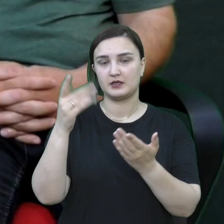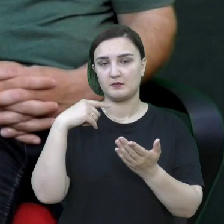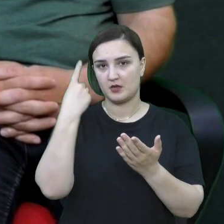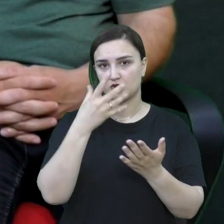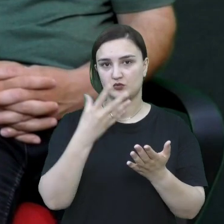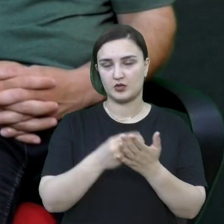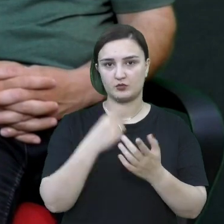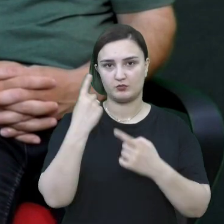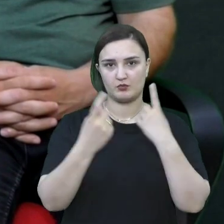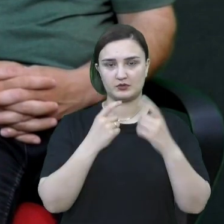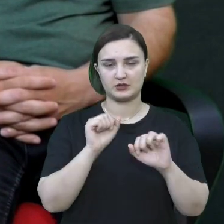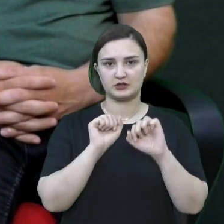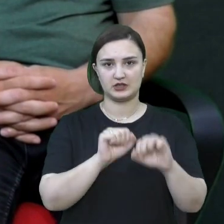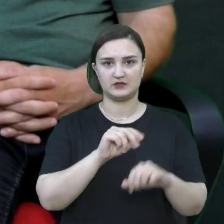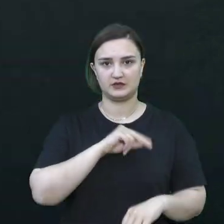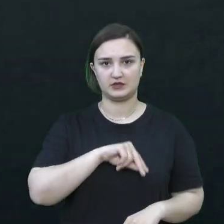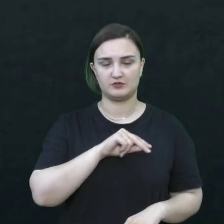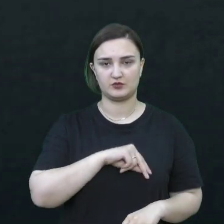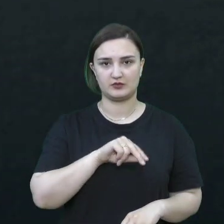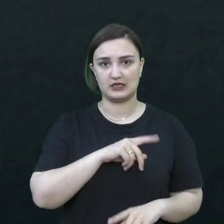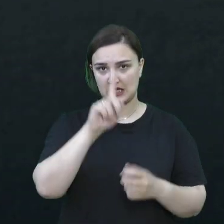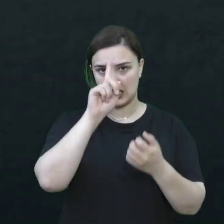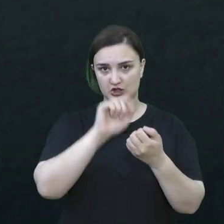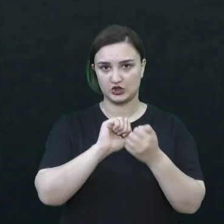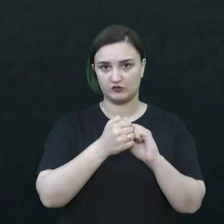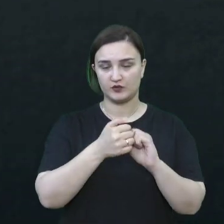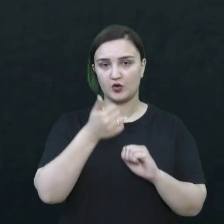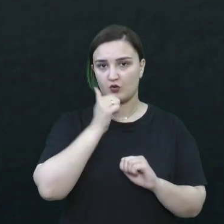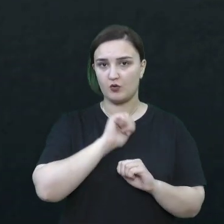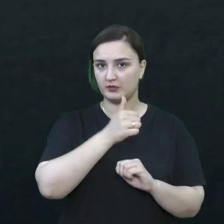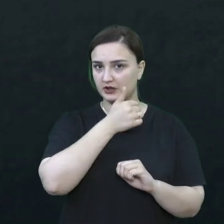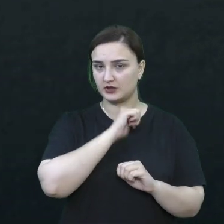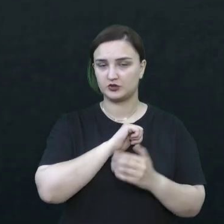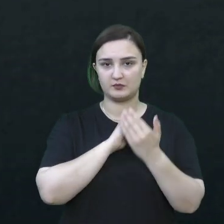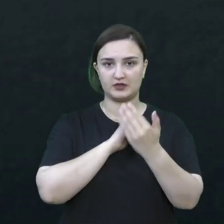პერსონალურ მონაცემთა დაცვის სამსახურს. გახსოვდეთ,